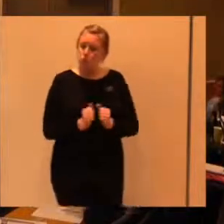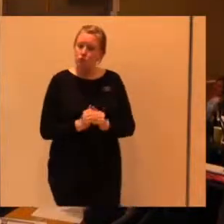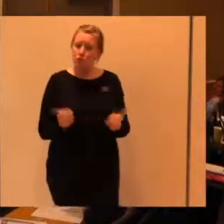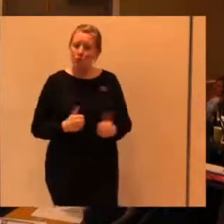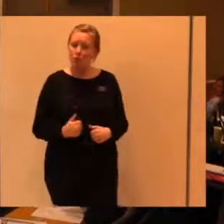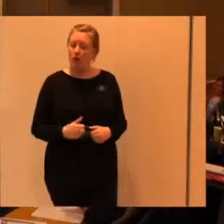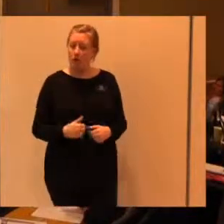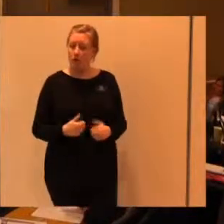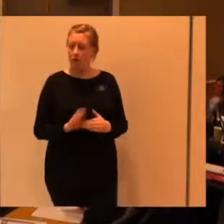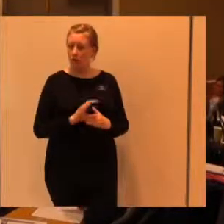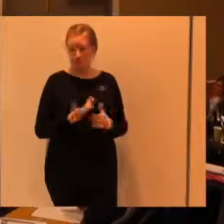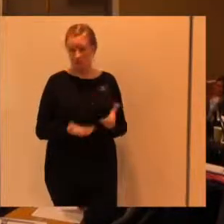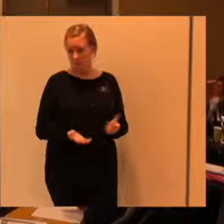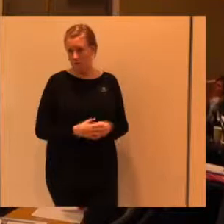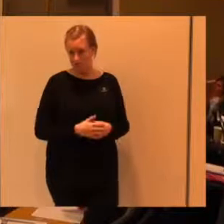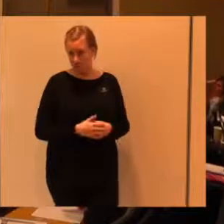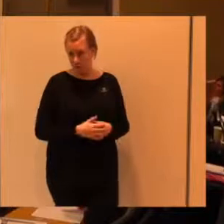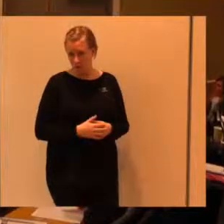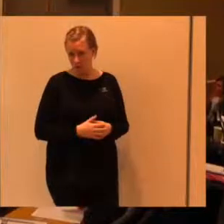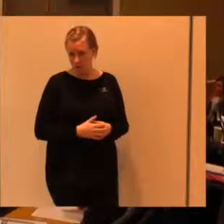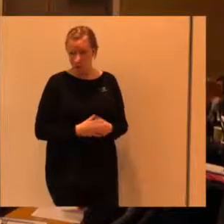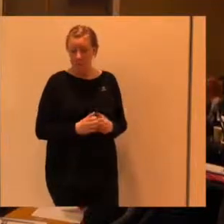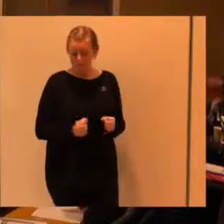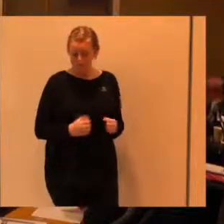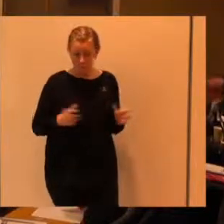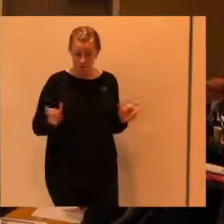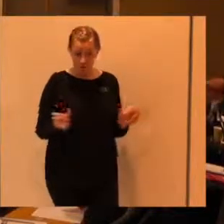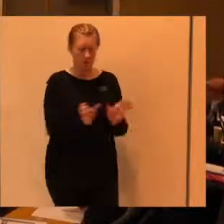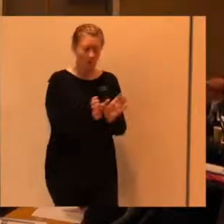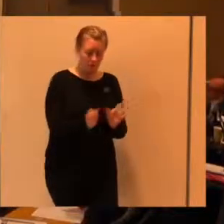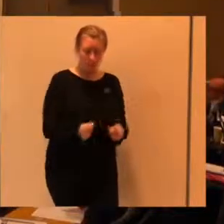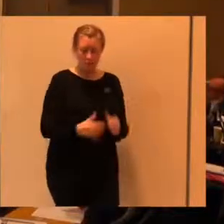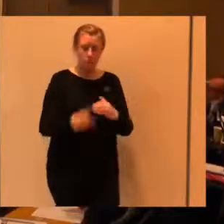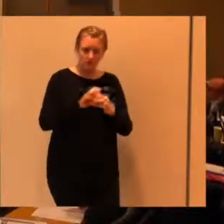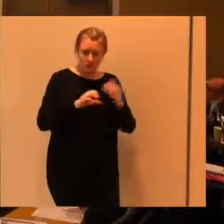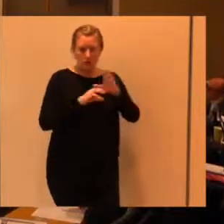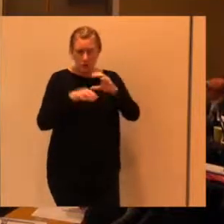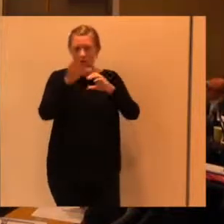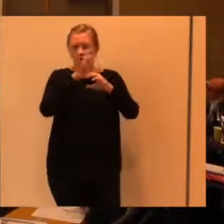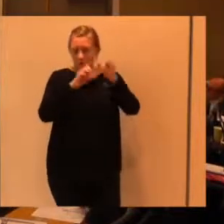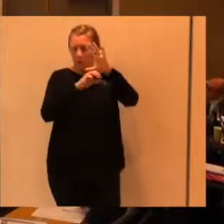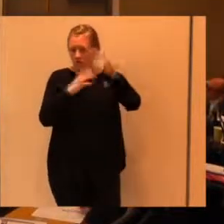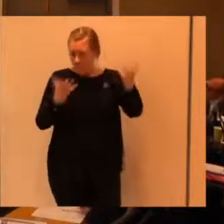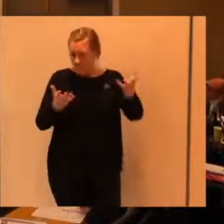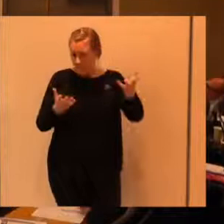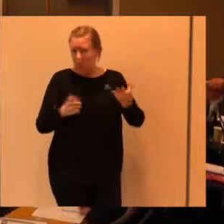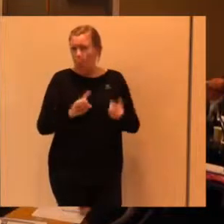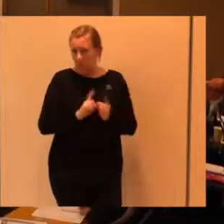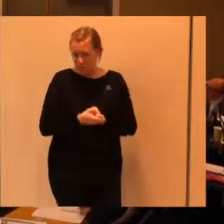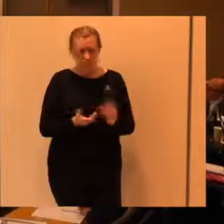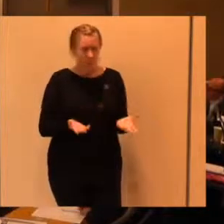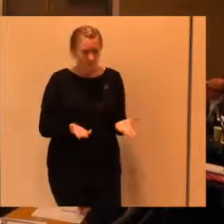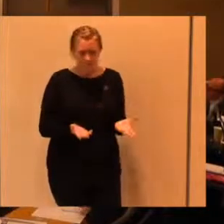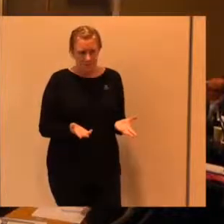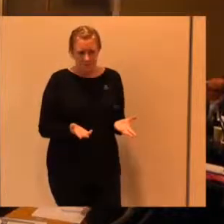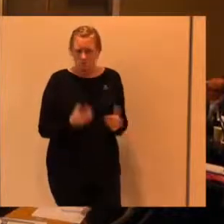kostar. Men om det inte är så är jag beroende av att kunna köpa ganska dyra hjälpmedel för att standarden ska ge sin